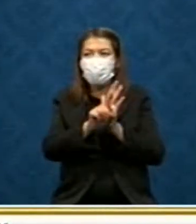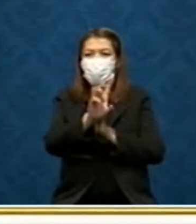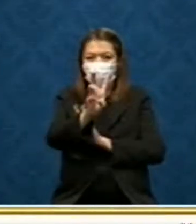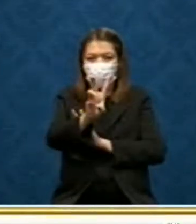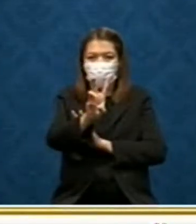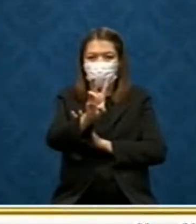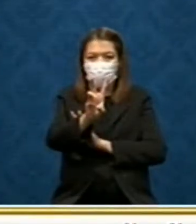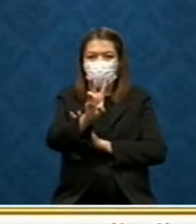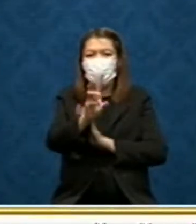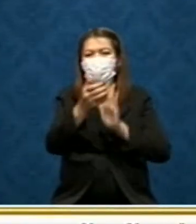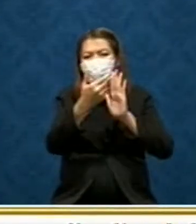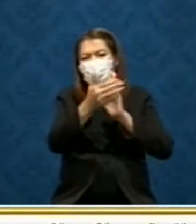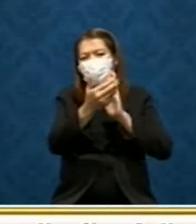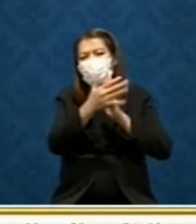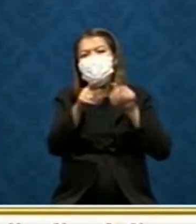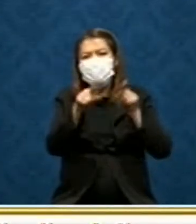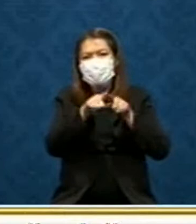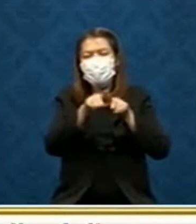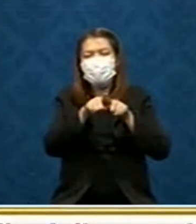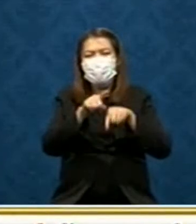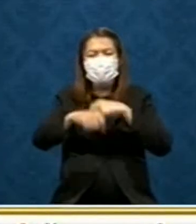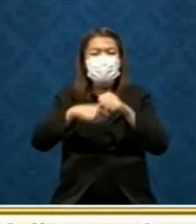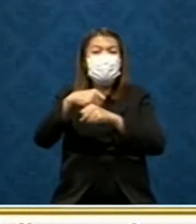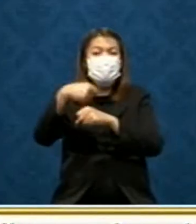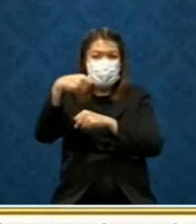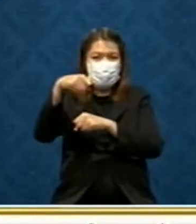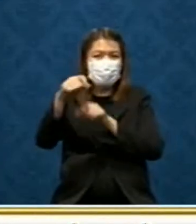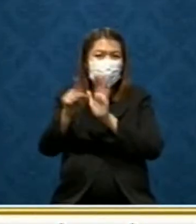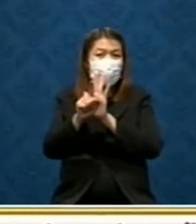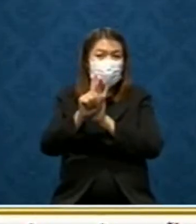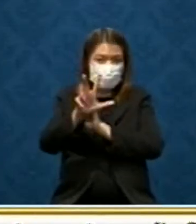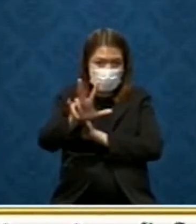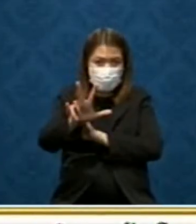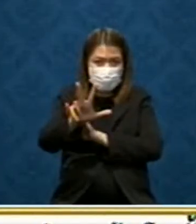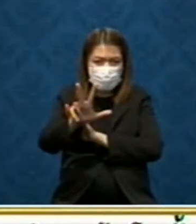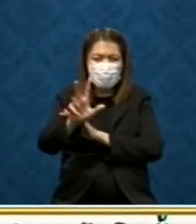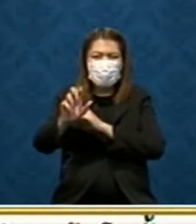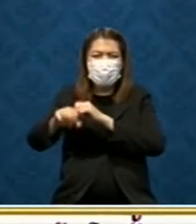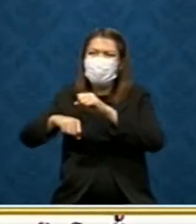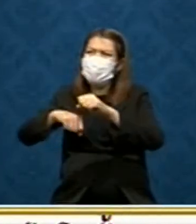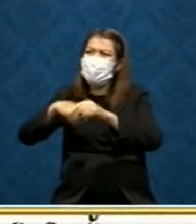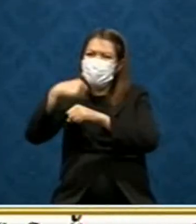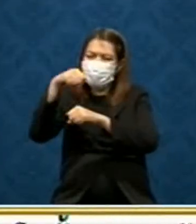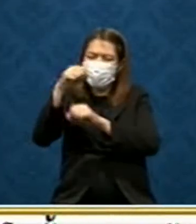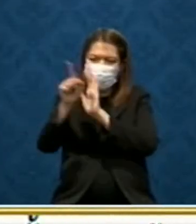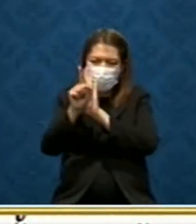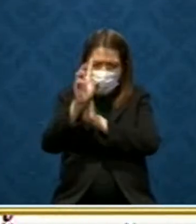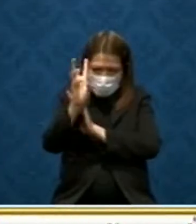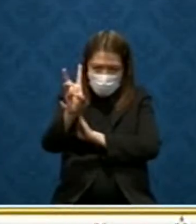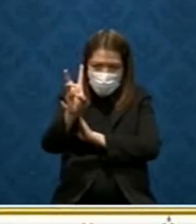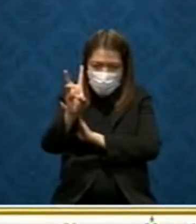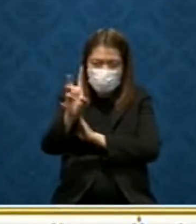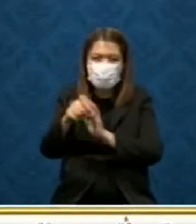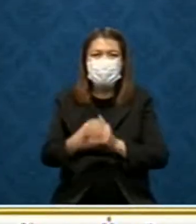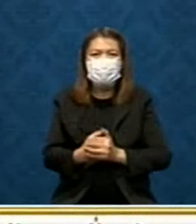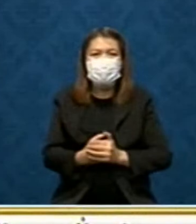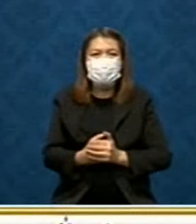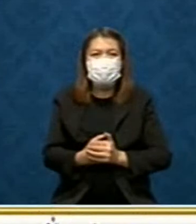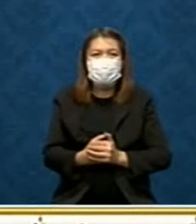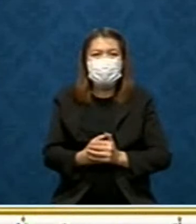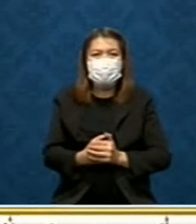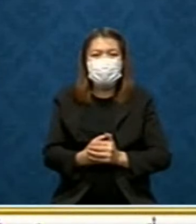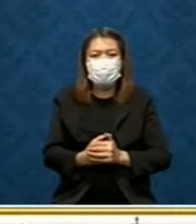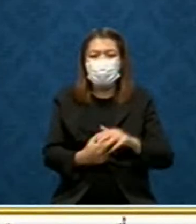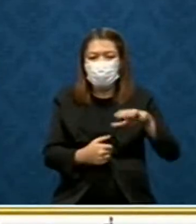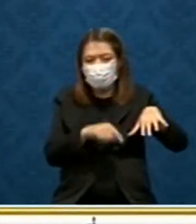อีสารก็เหมืกัน 10 ปี 3 ครั้ง เดี๋วนี้ 10ี 6 ครั้งแดงว่าพื้นที่